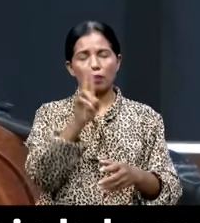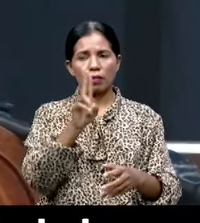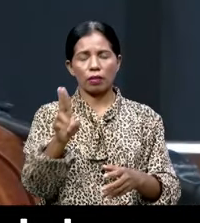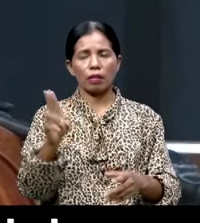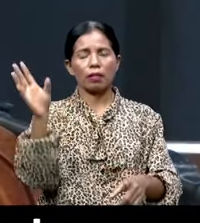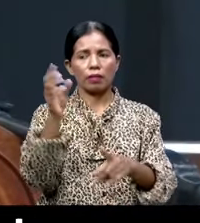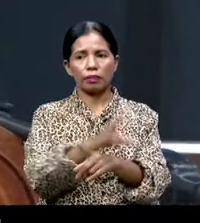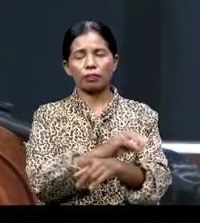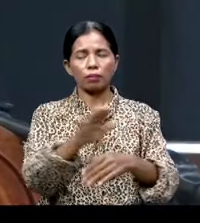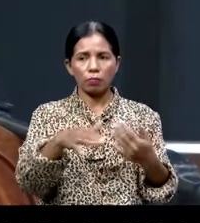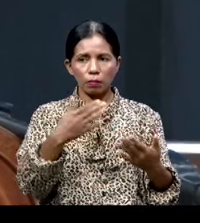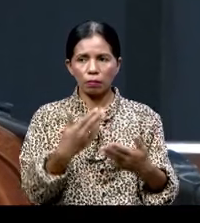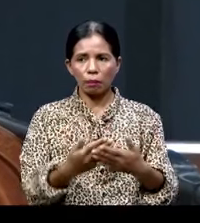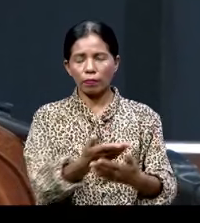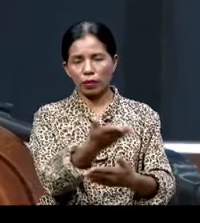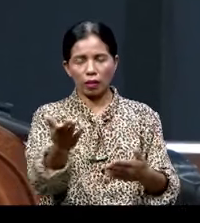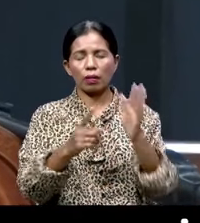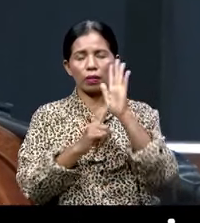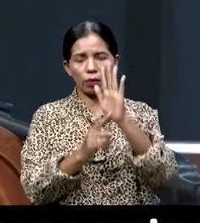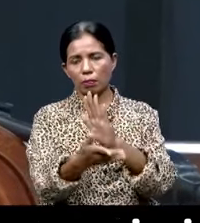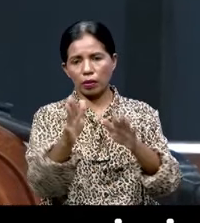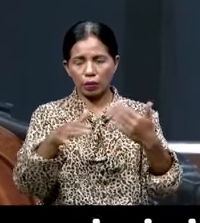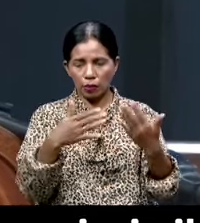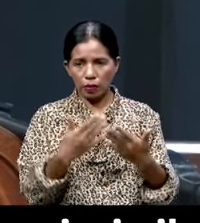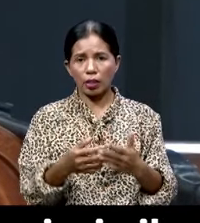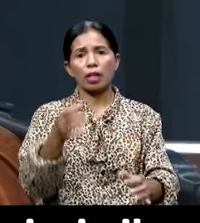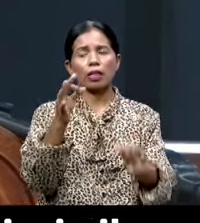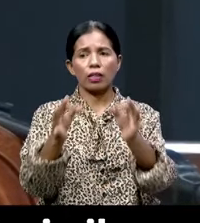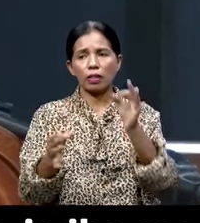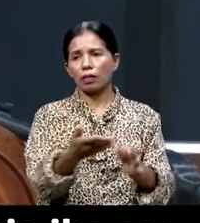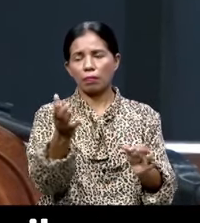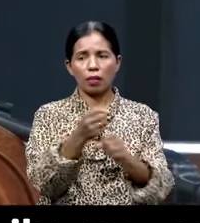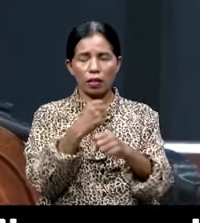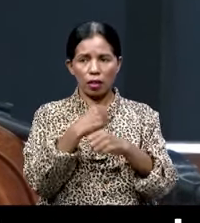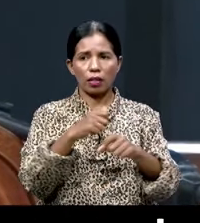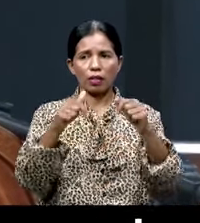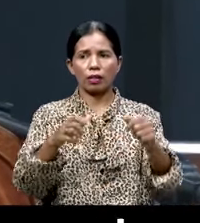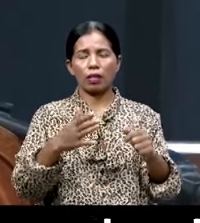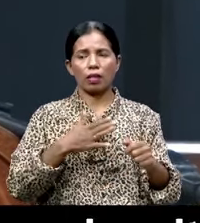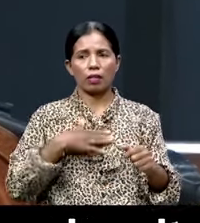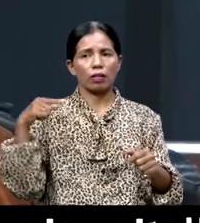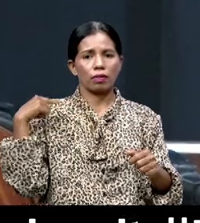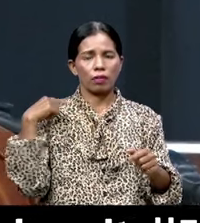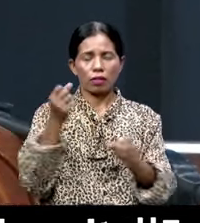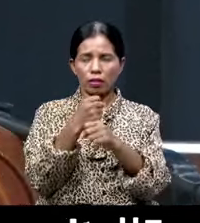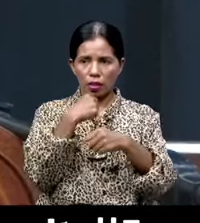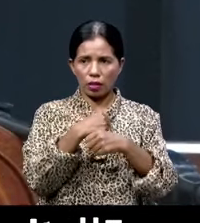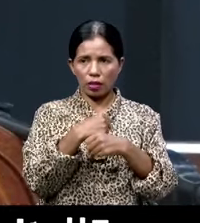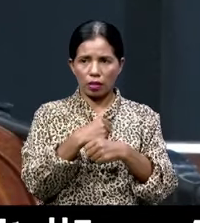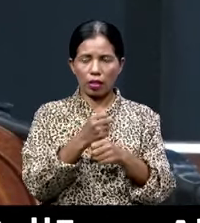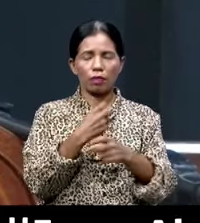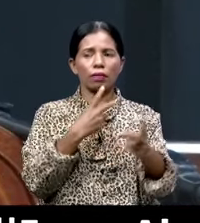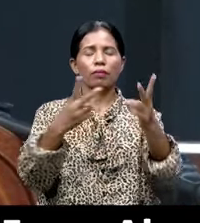ponto situação ser neutro para talher da baita. Se imlahalo ne hau ni gabinete krasik sihal. Halo mas